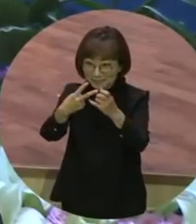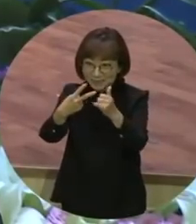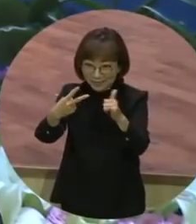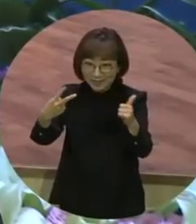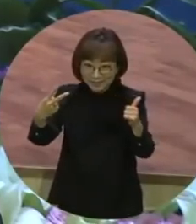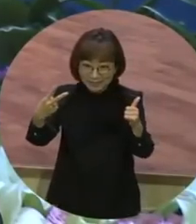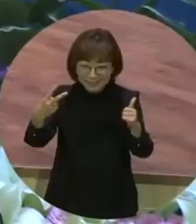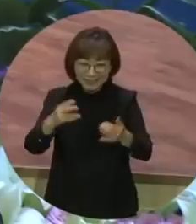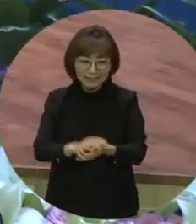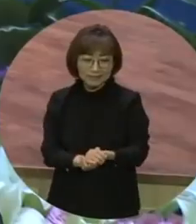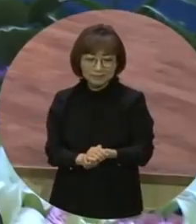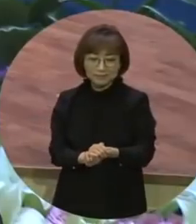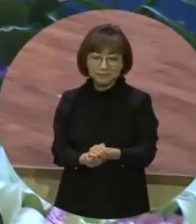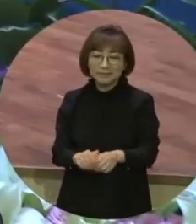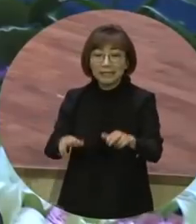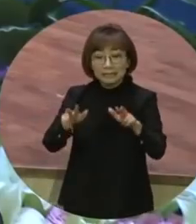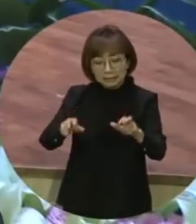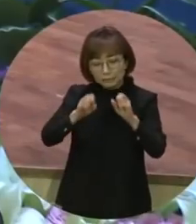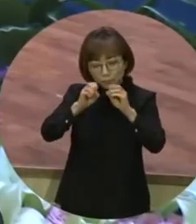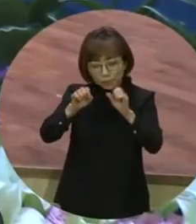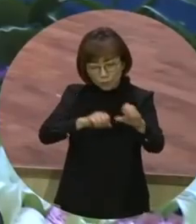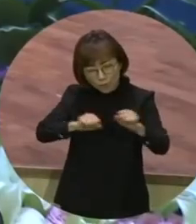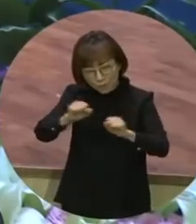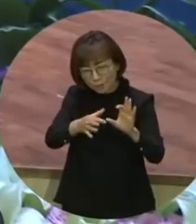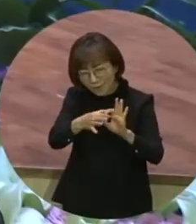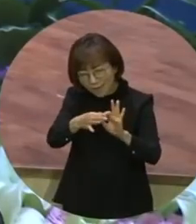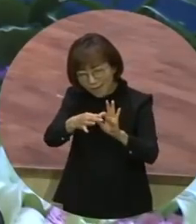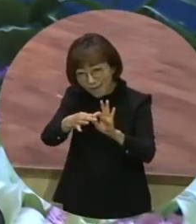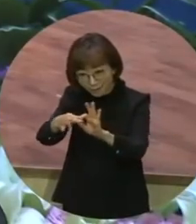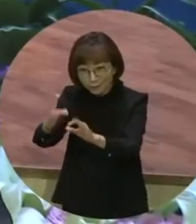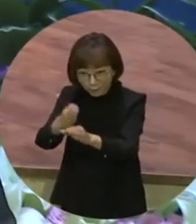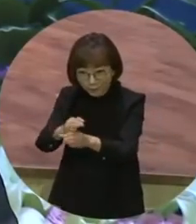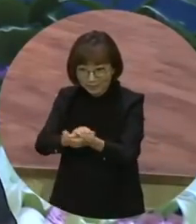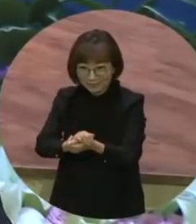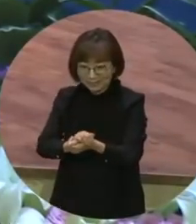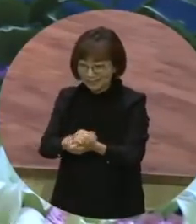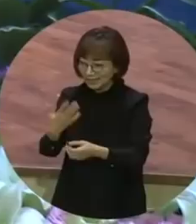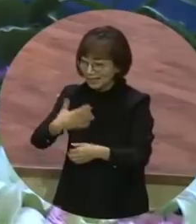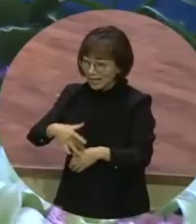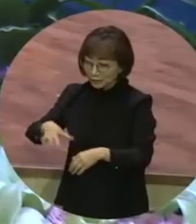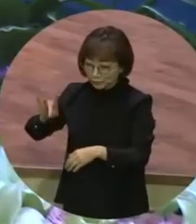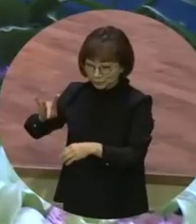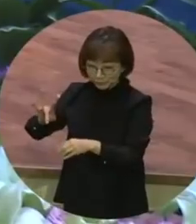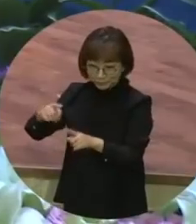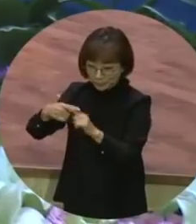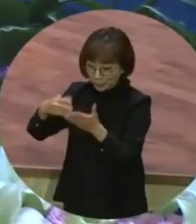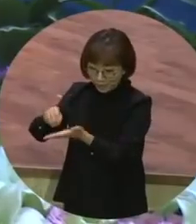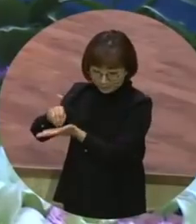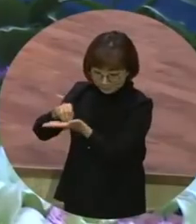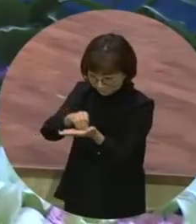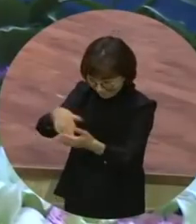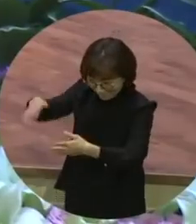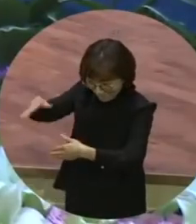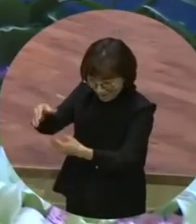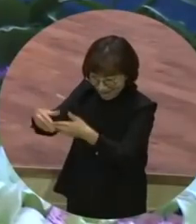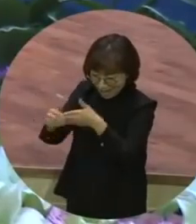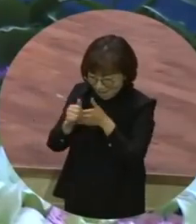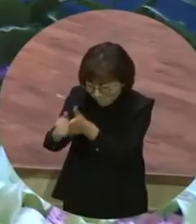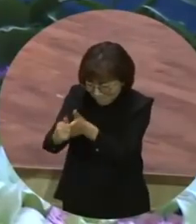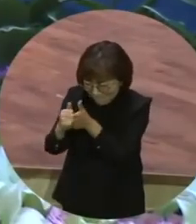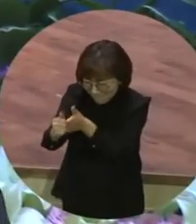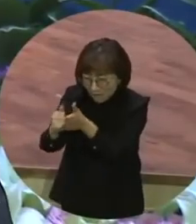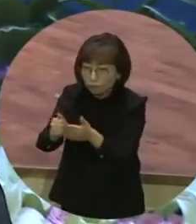너희를 보내노라 주제로 진행 중에 있습니다. 그런데 새 가족을 초청하는 것도 중요하지만 그 후가 더 중요합니다. 그